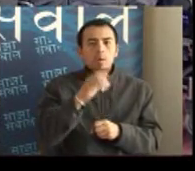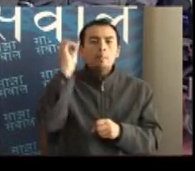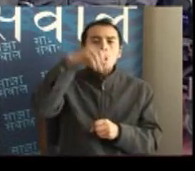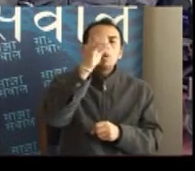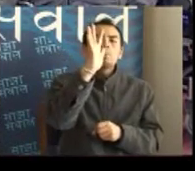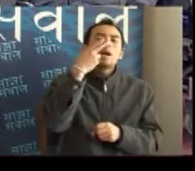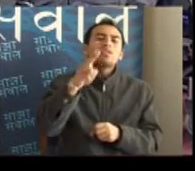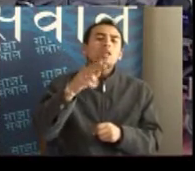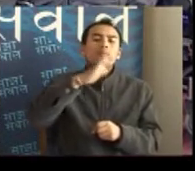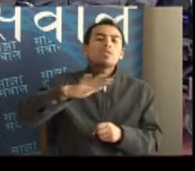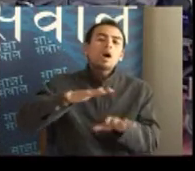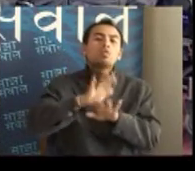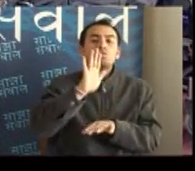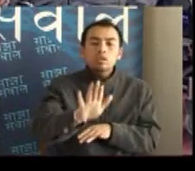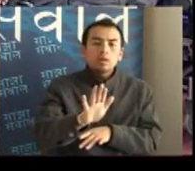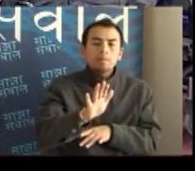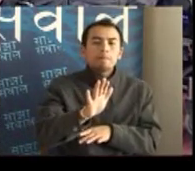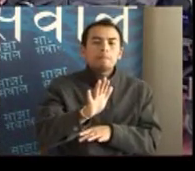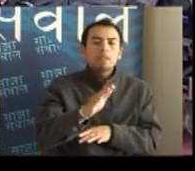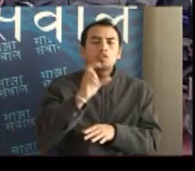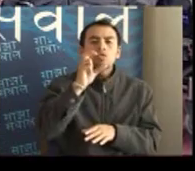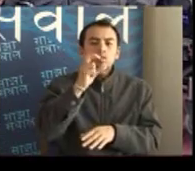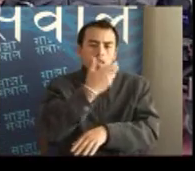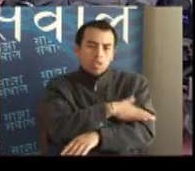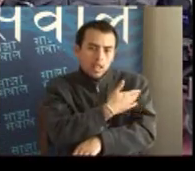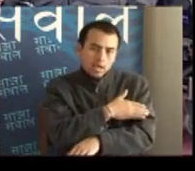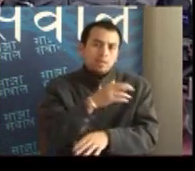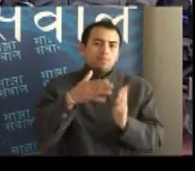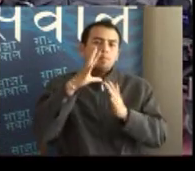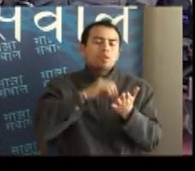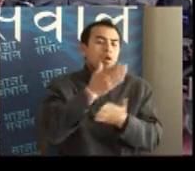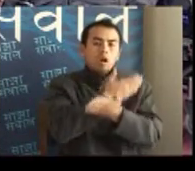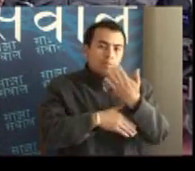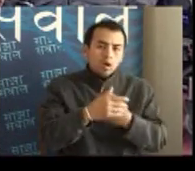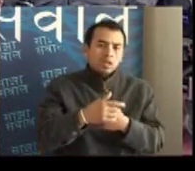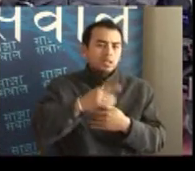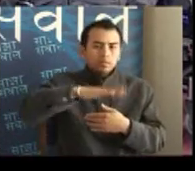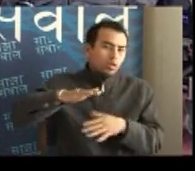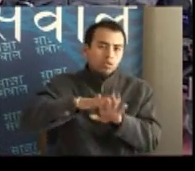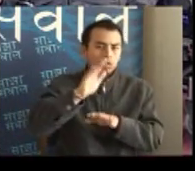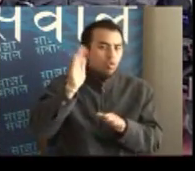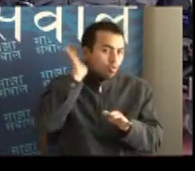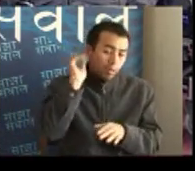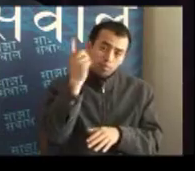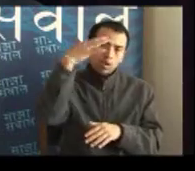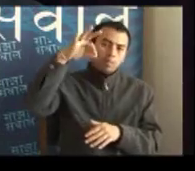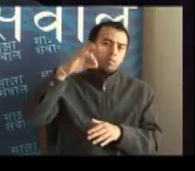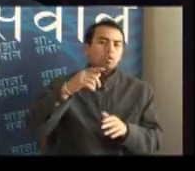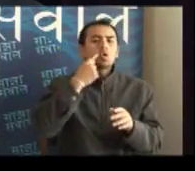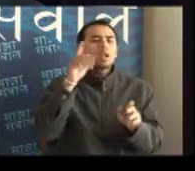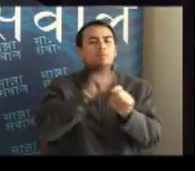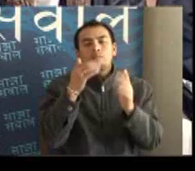त्यो पाँचजना बच्चाहरू जुन छ नि त्यो दलित परिवारका पाँचजना डिसेबल भएको केटाकेटीहरूको त्यो न्युज फ्रन्ट पेज न्युज कहिल्यै